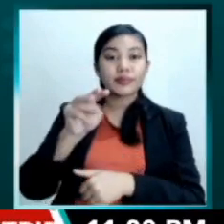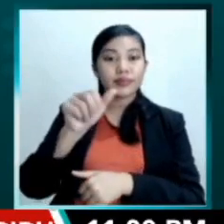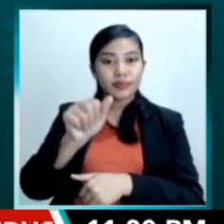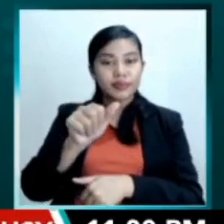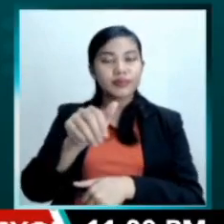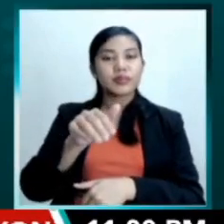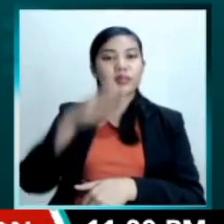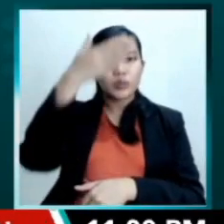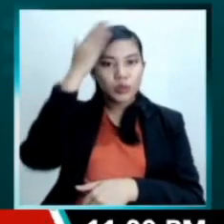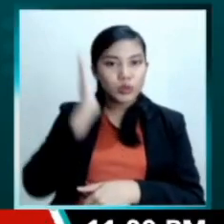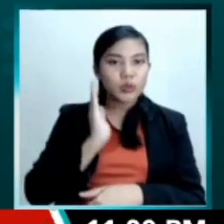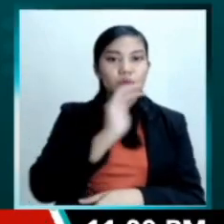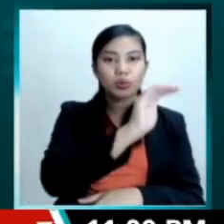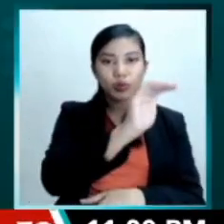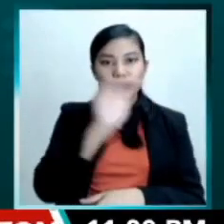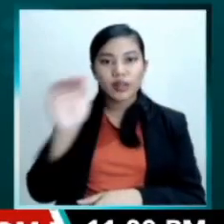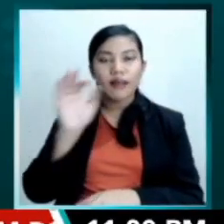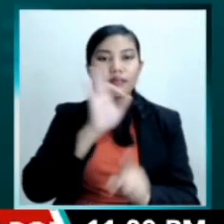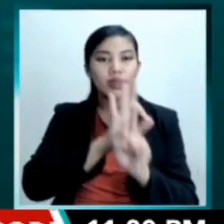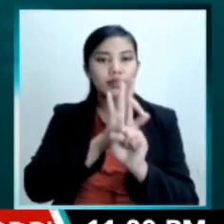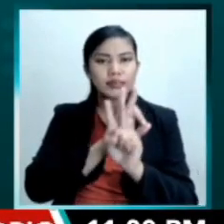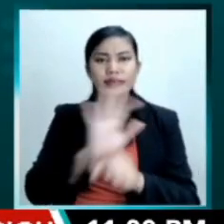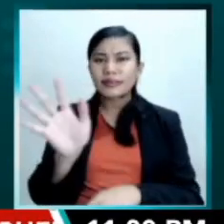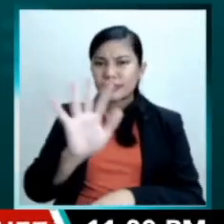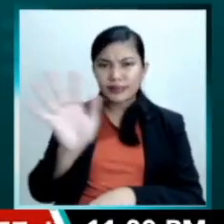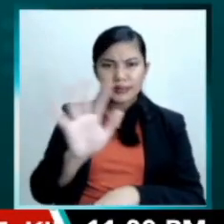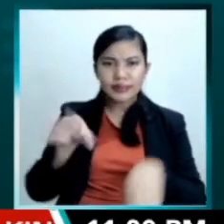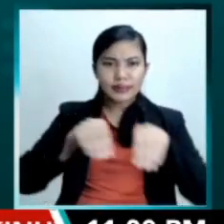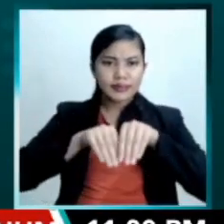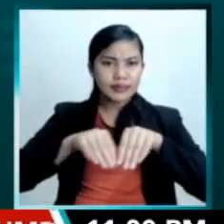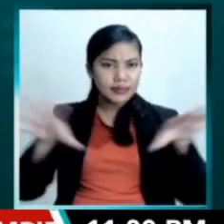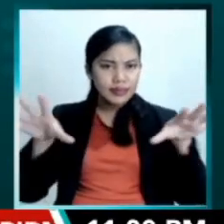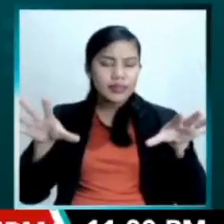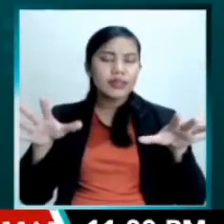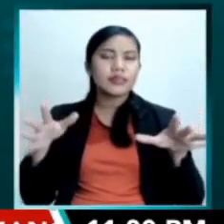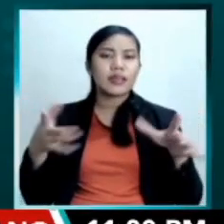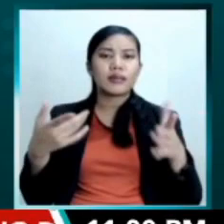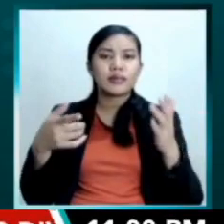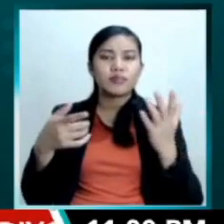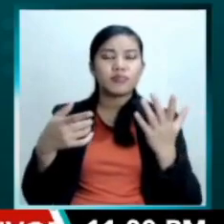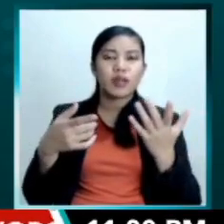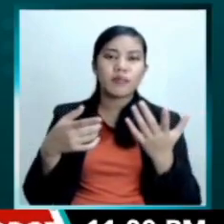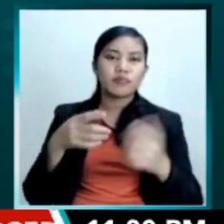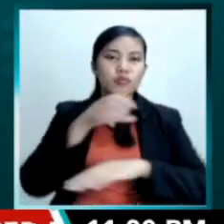at publiko na iwasan ang pagpapakalat ng anumang espekulasyon tungkol sa dalawa.